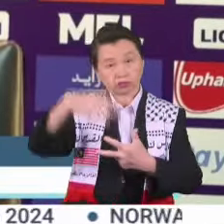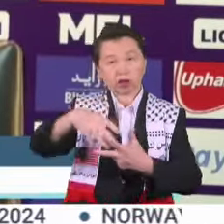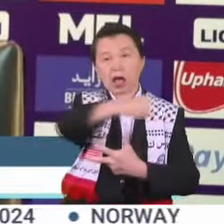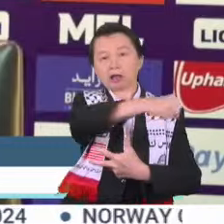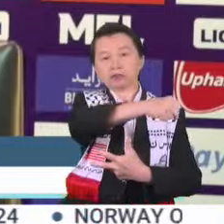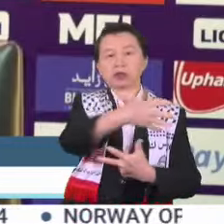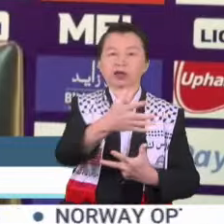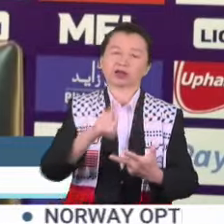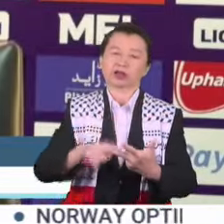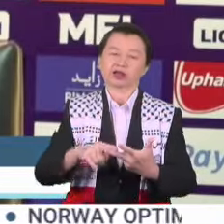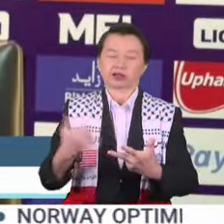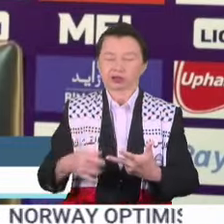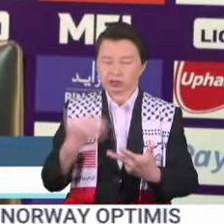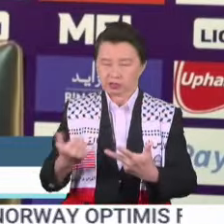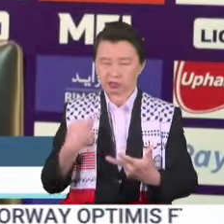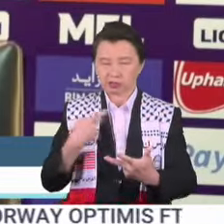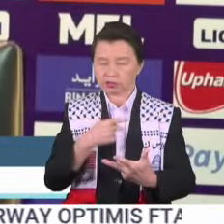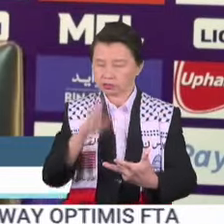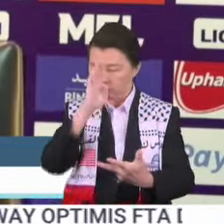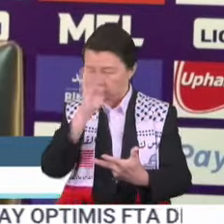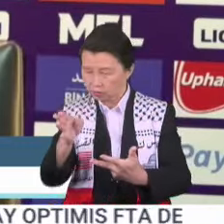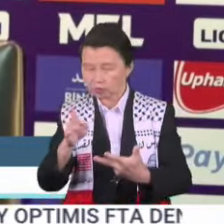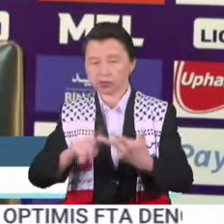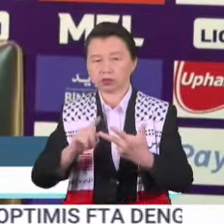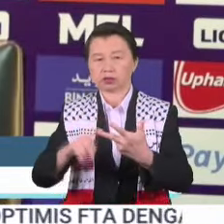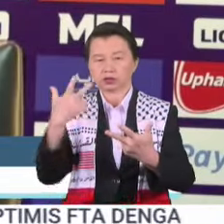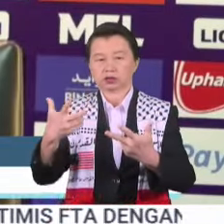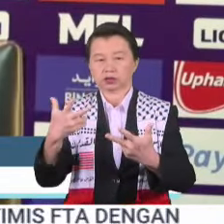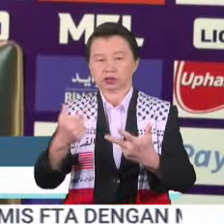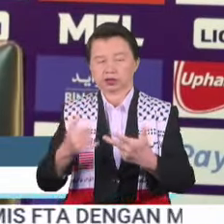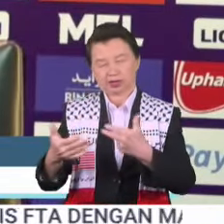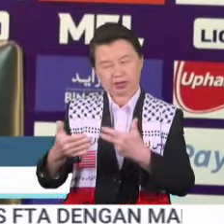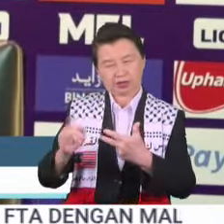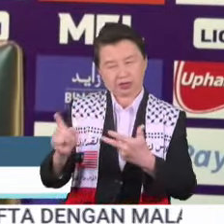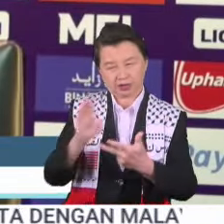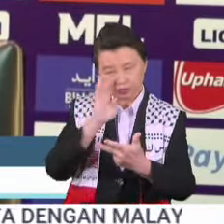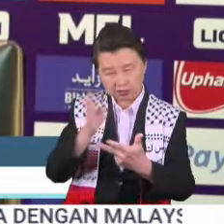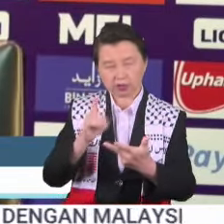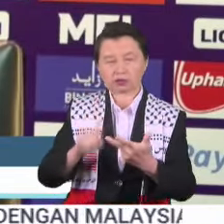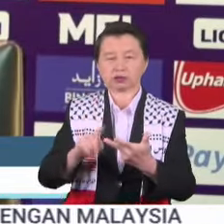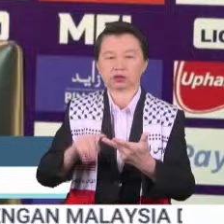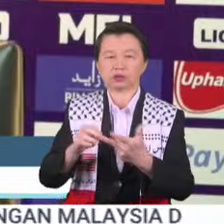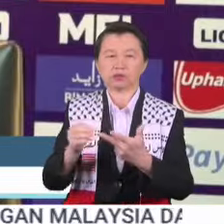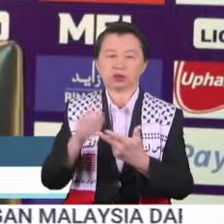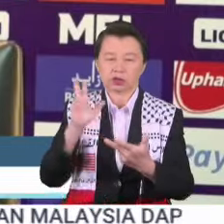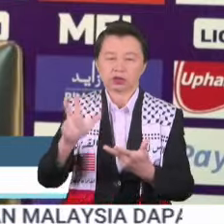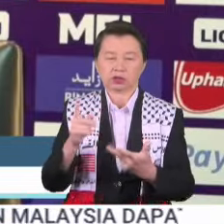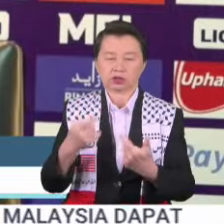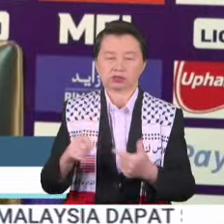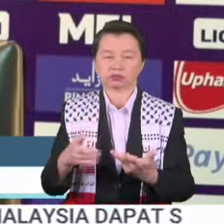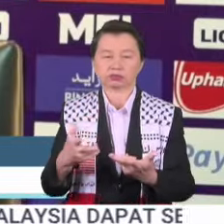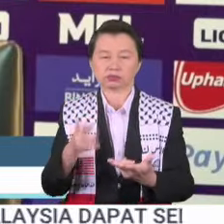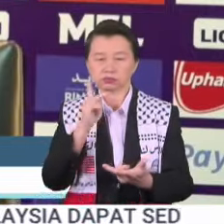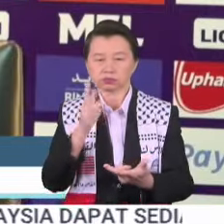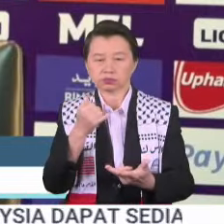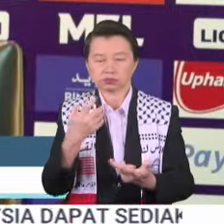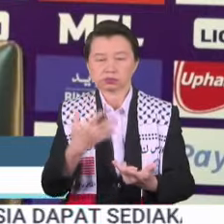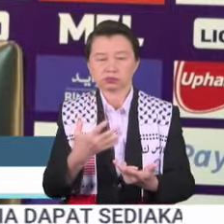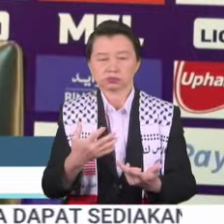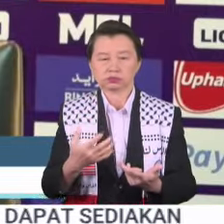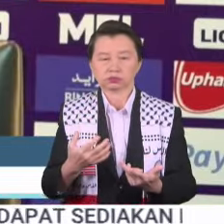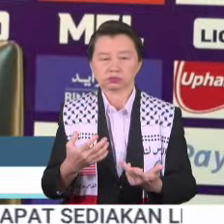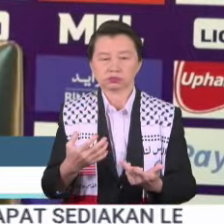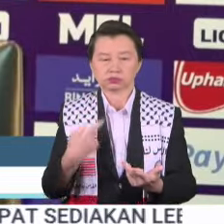kita harus menang. Kita dua game ini memang tough game. Kita yang risau di mana tempat kita. Pun kita stay berpeluang,